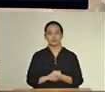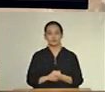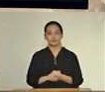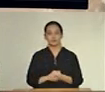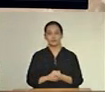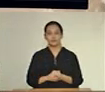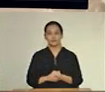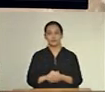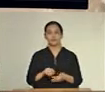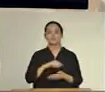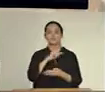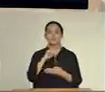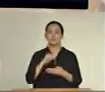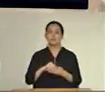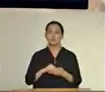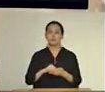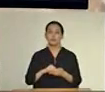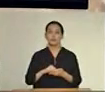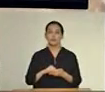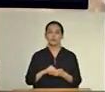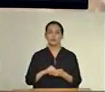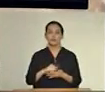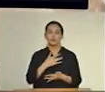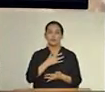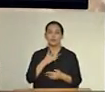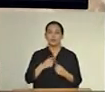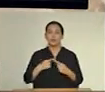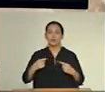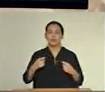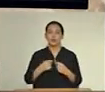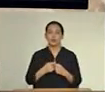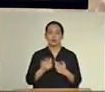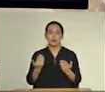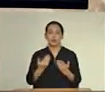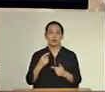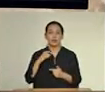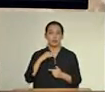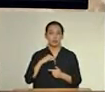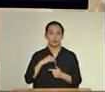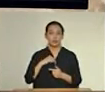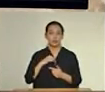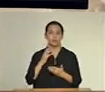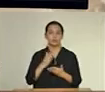Demak, savolimiz: tirik organizmlar qanday xususiyatlarga ega?